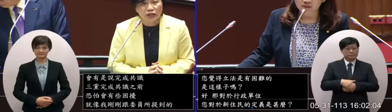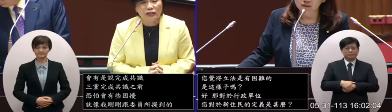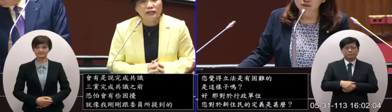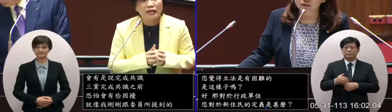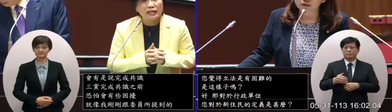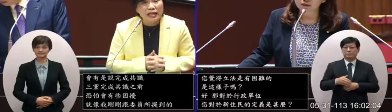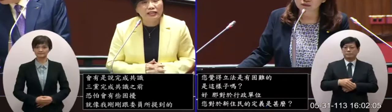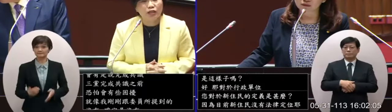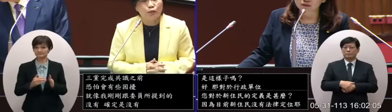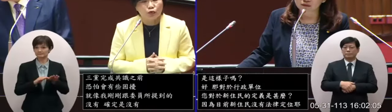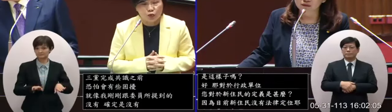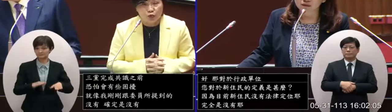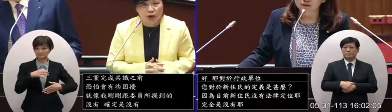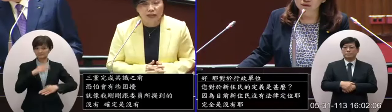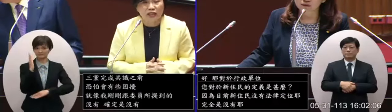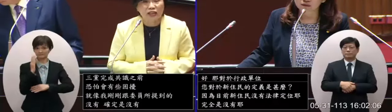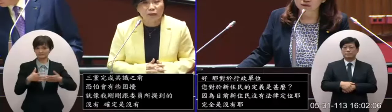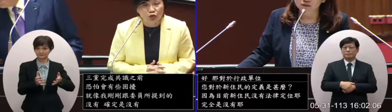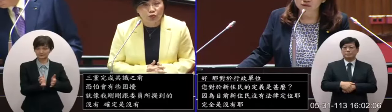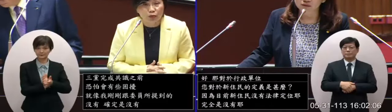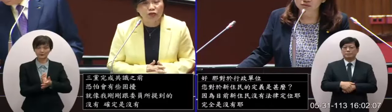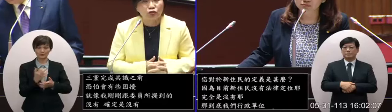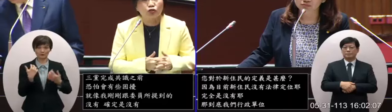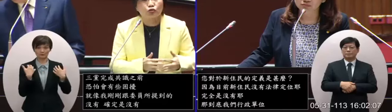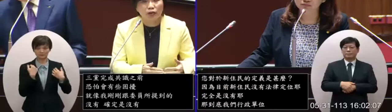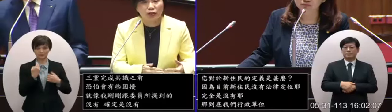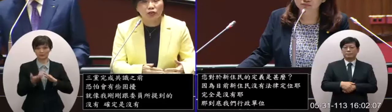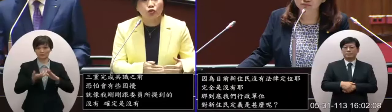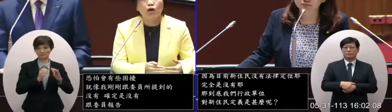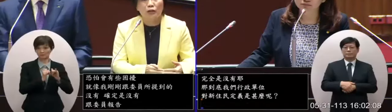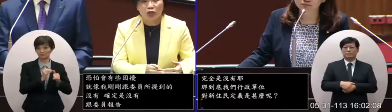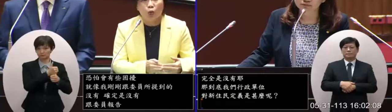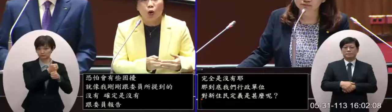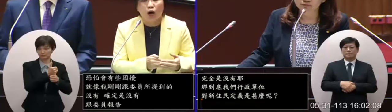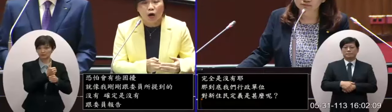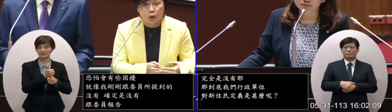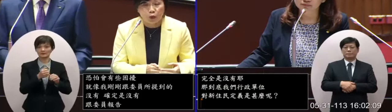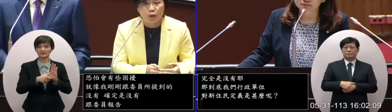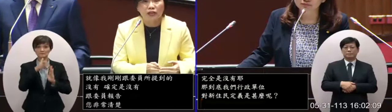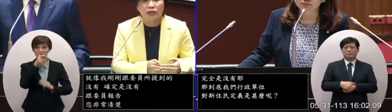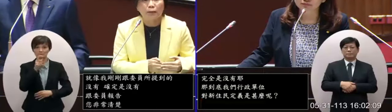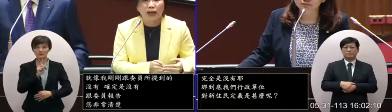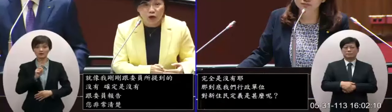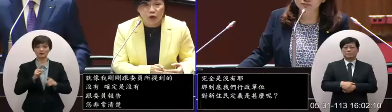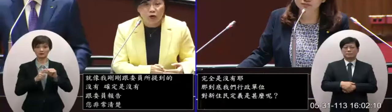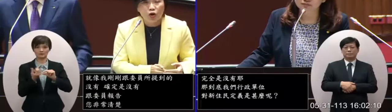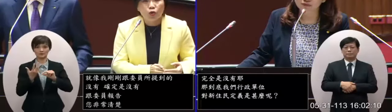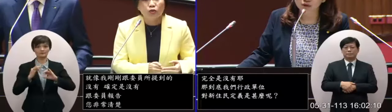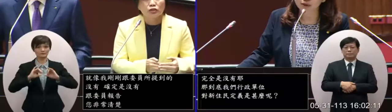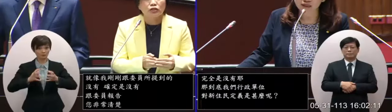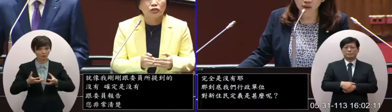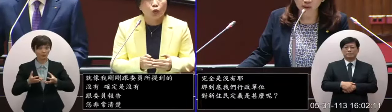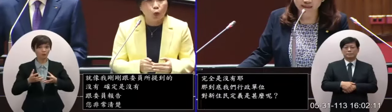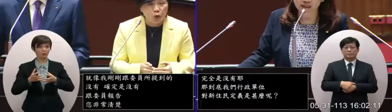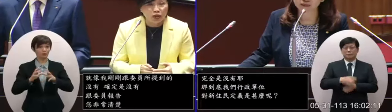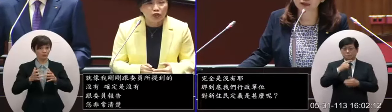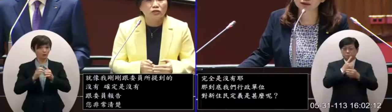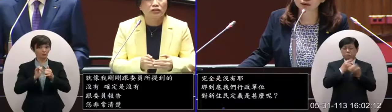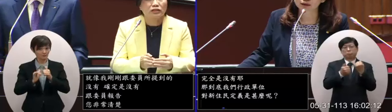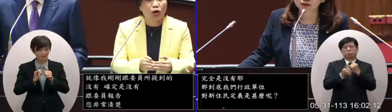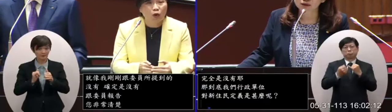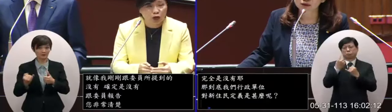目前在内政部所管辖的移民署的部分，就是所谓的中华民国国民的配偶，或者 只有婚姻